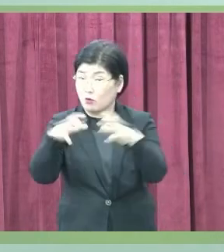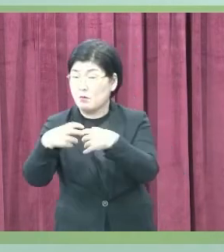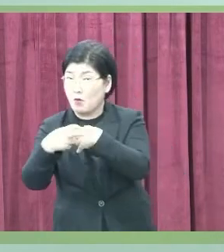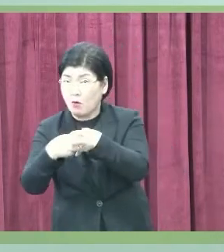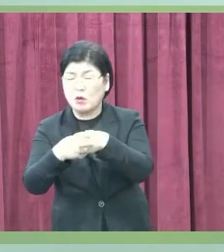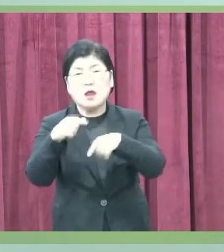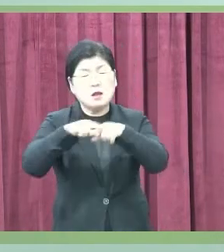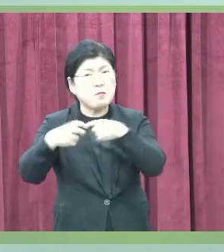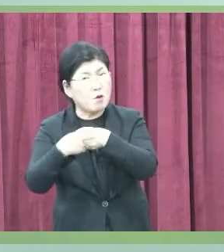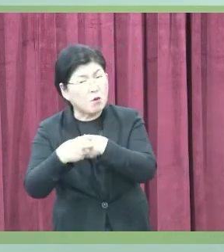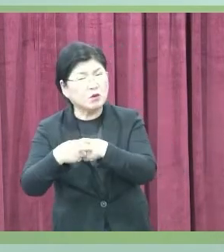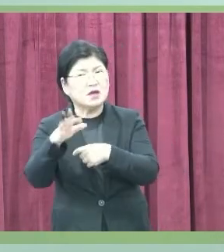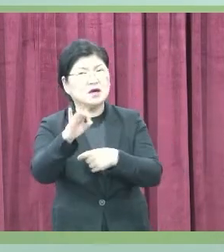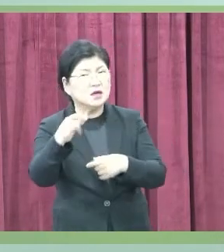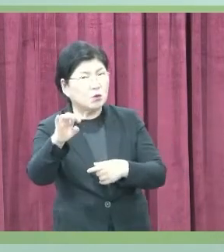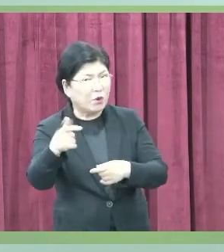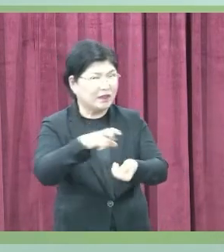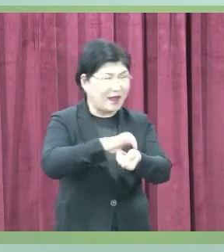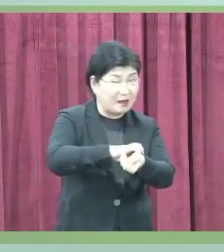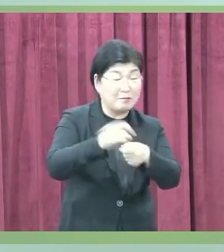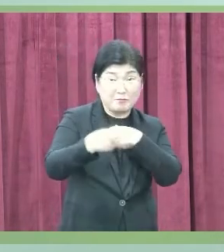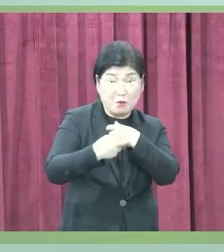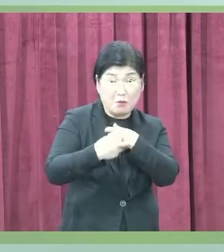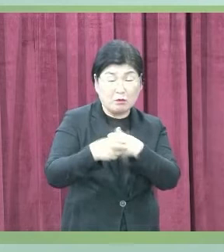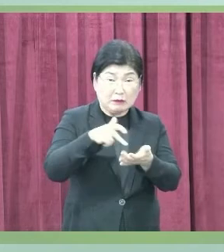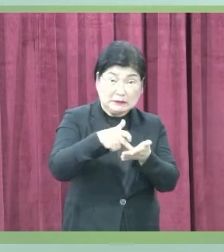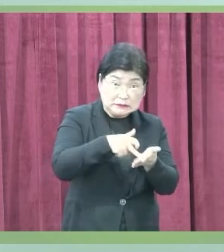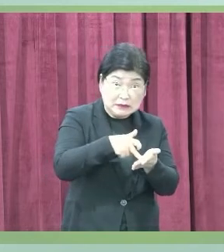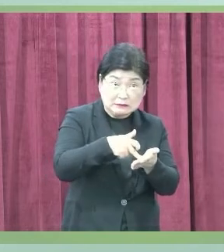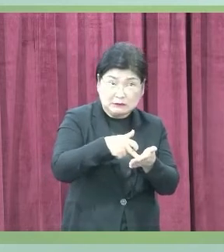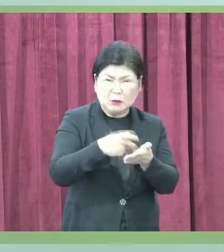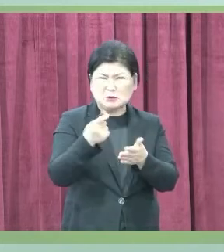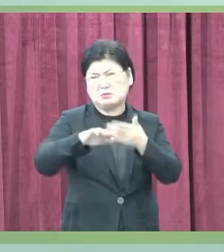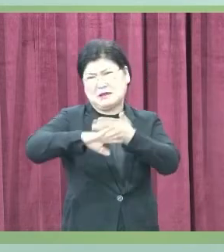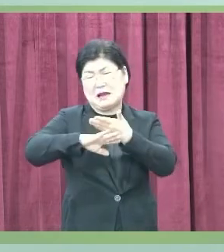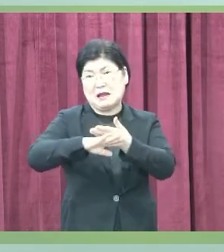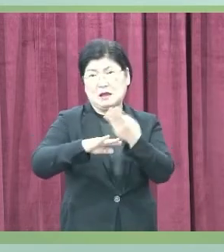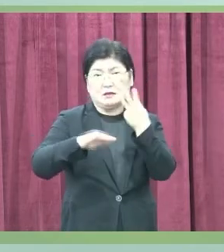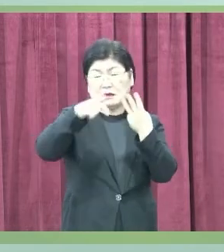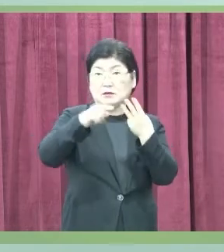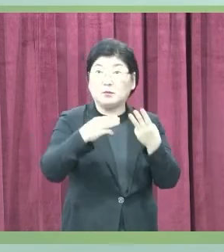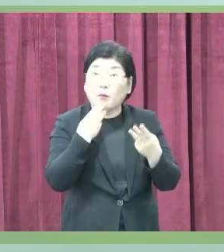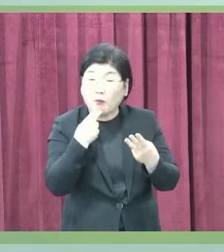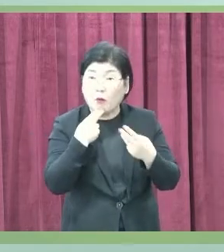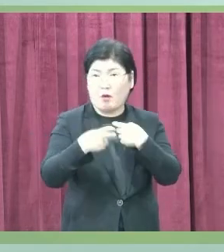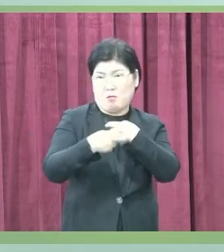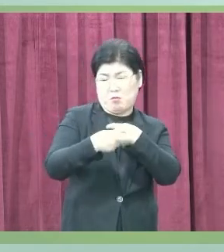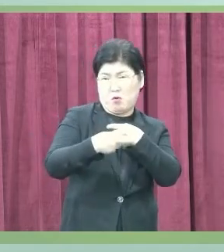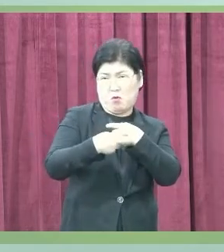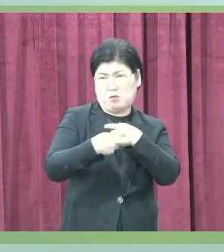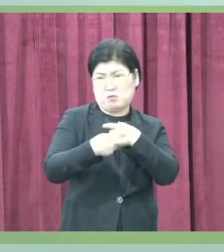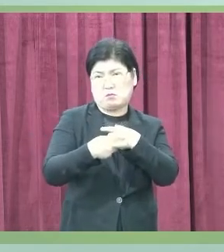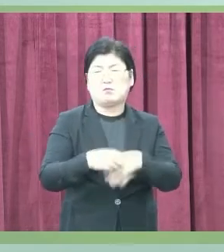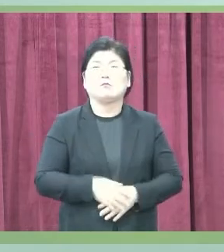병원, 의원, 한의원이었는데, 지체장애인은 조금 틀려요. 상급이 빠졌고 치과의원이 들어갔습니다.